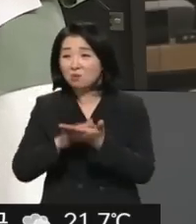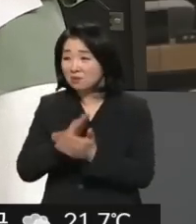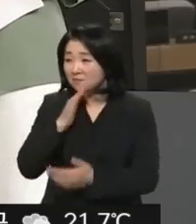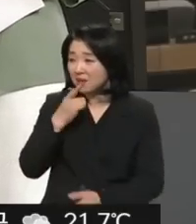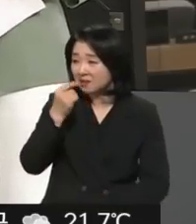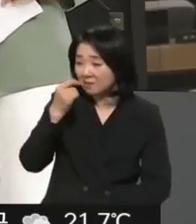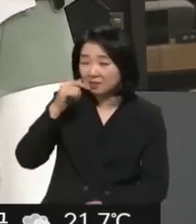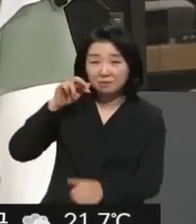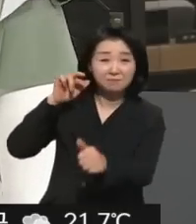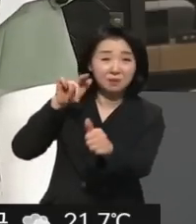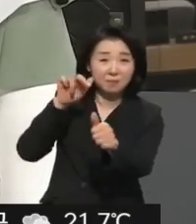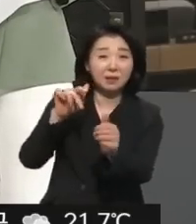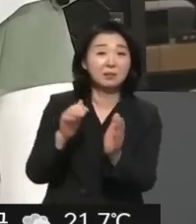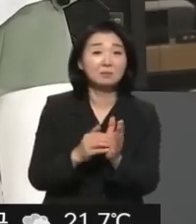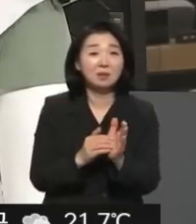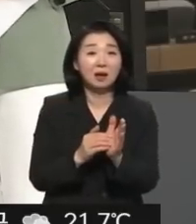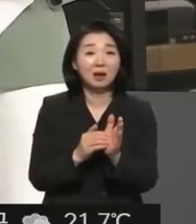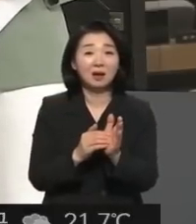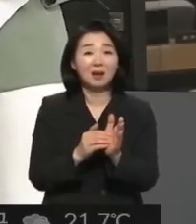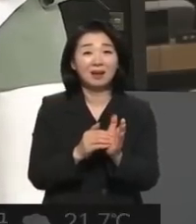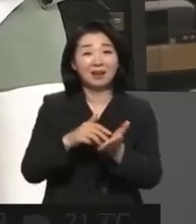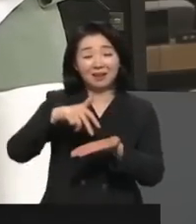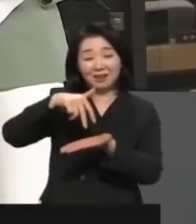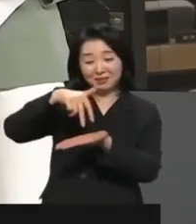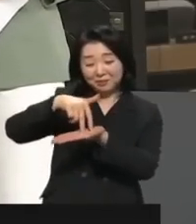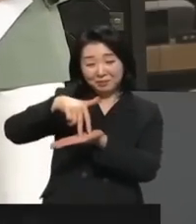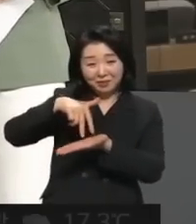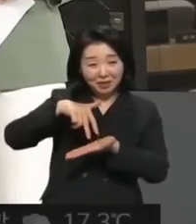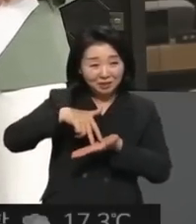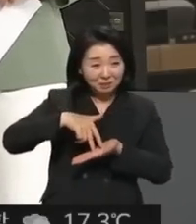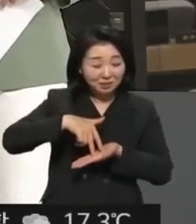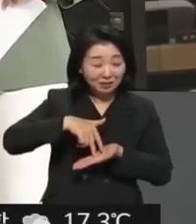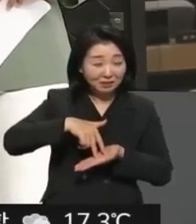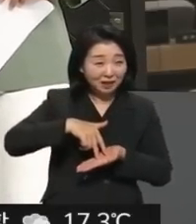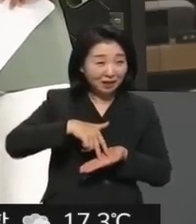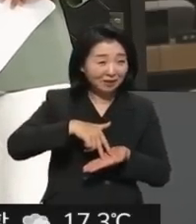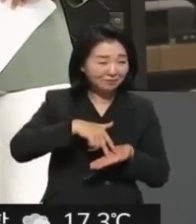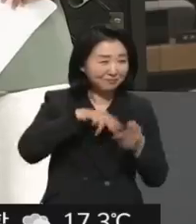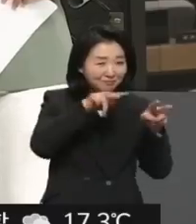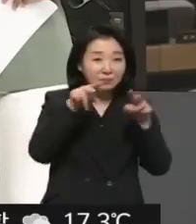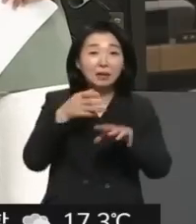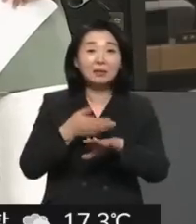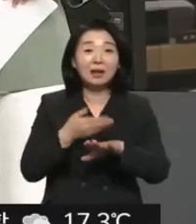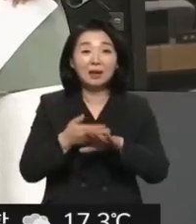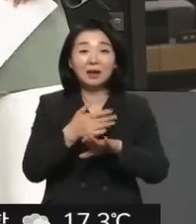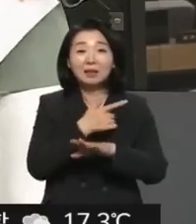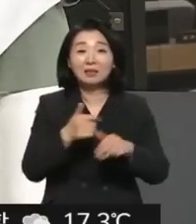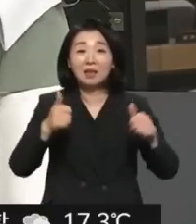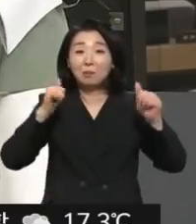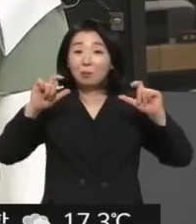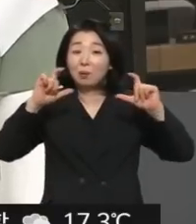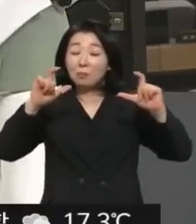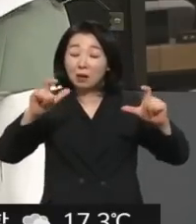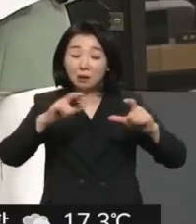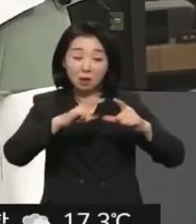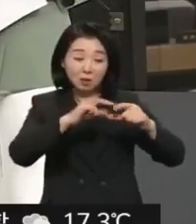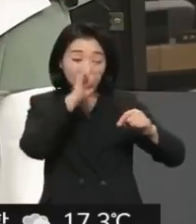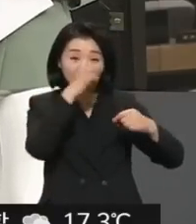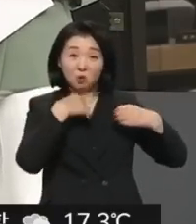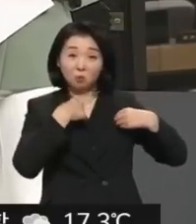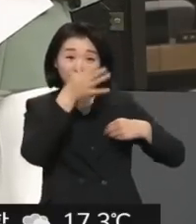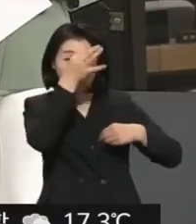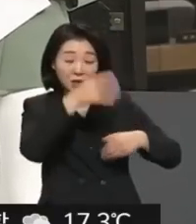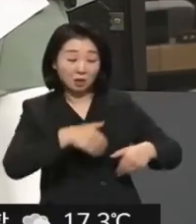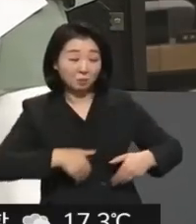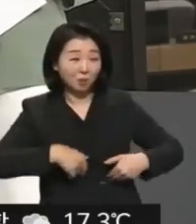날을 세웠습니다. 선 자리에 따라서 보이는 풍경도 달라지죠. 우리 대법원 판결로 일본 정부의 사과 혹은